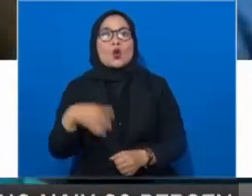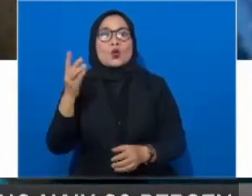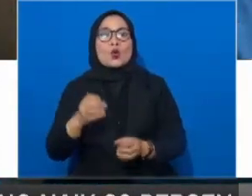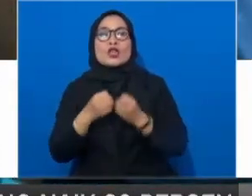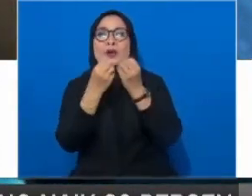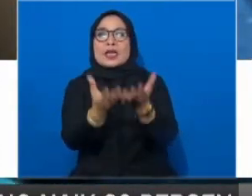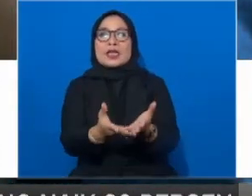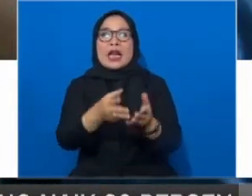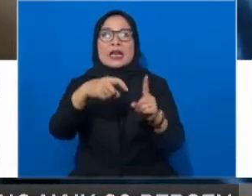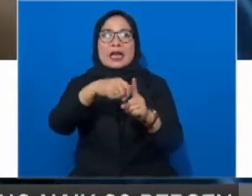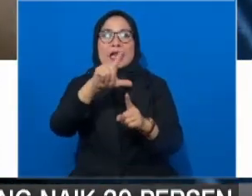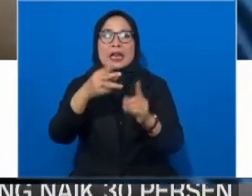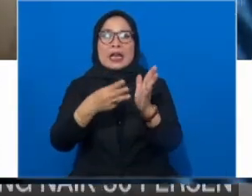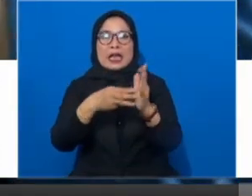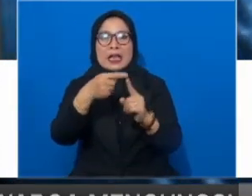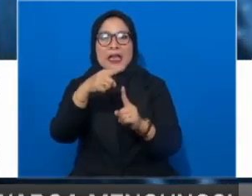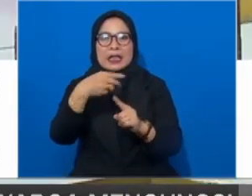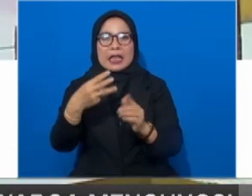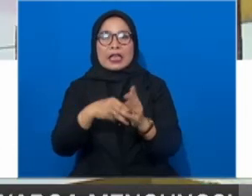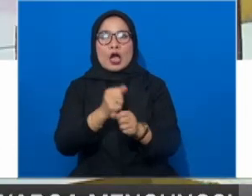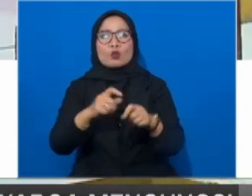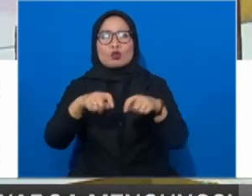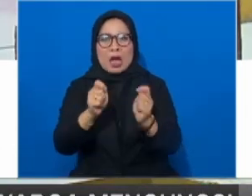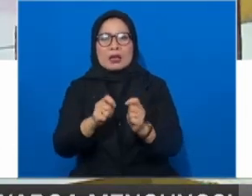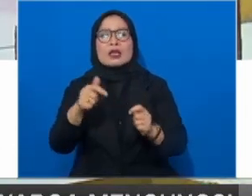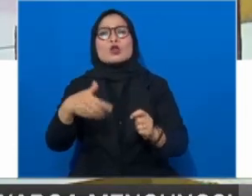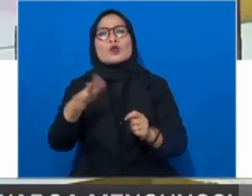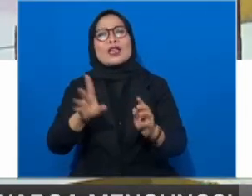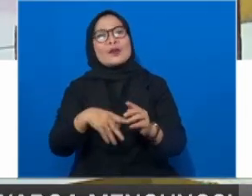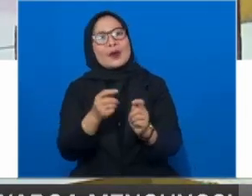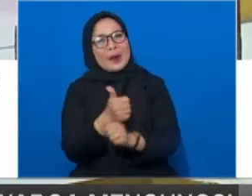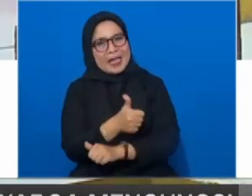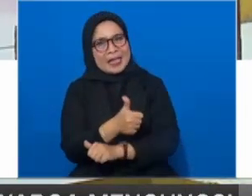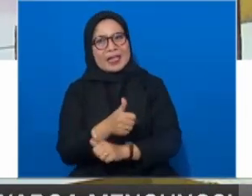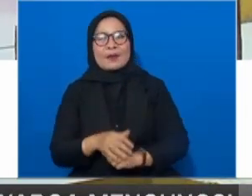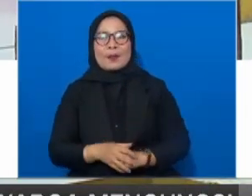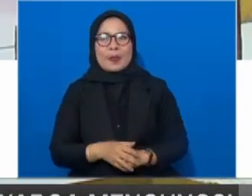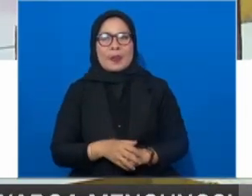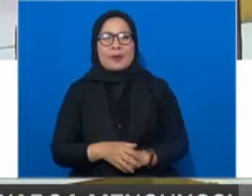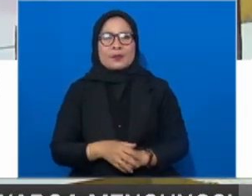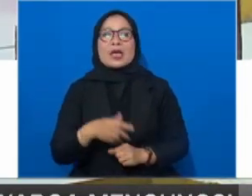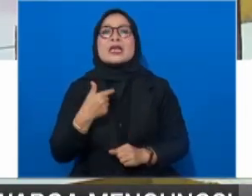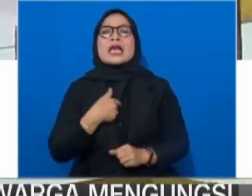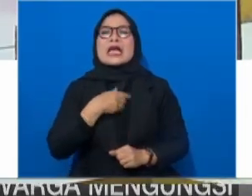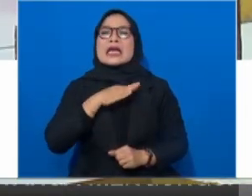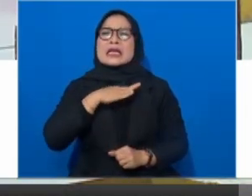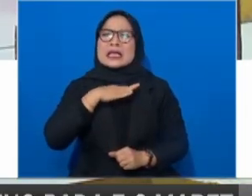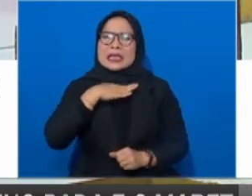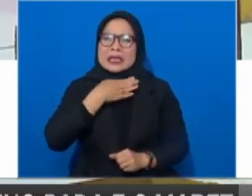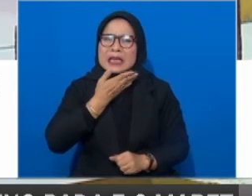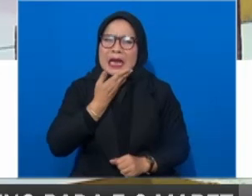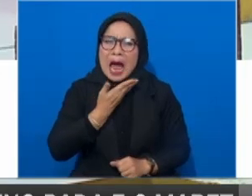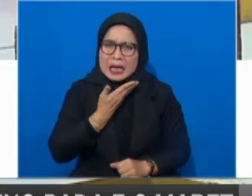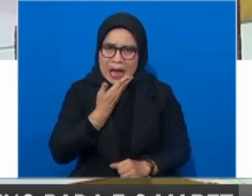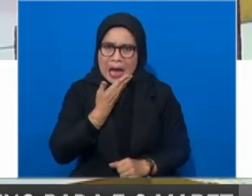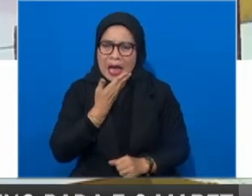yang sempat rusak dan diperbaiki. Dikarenakan melakukan dengan sederhana, karena